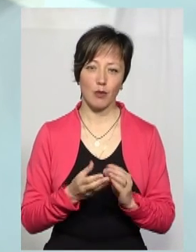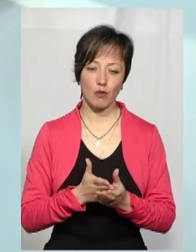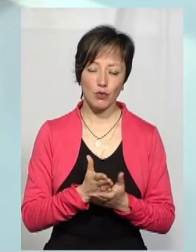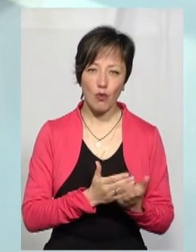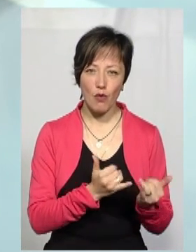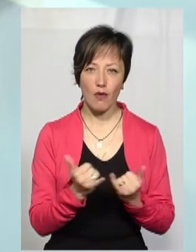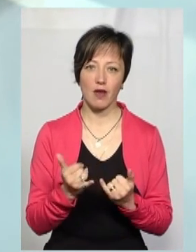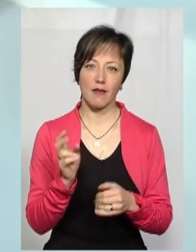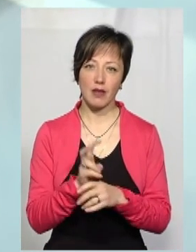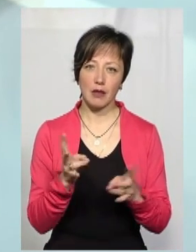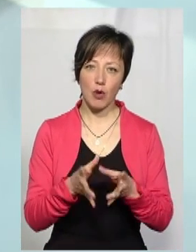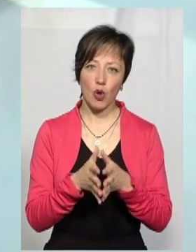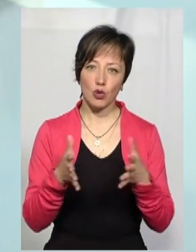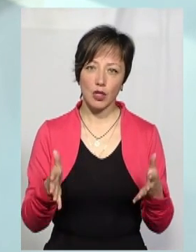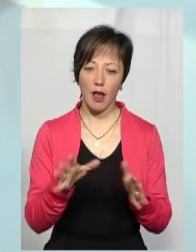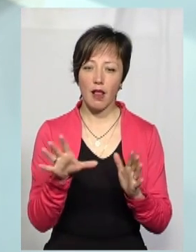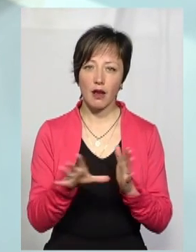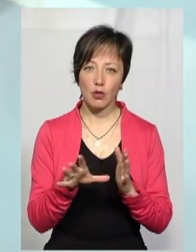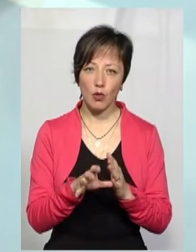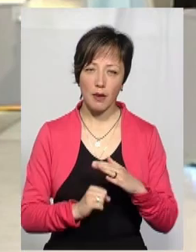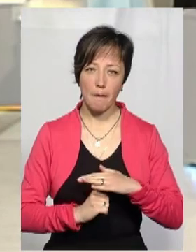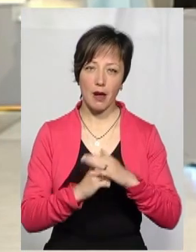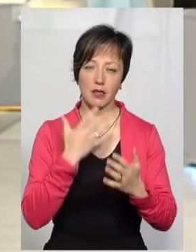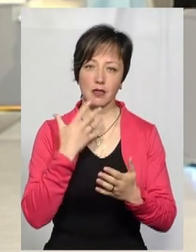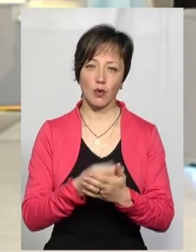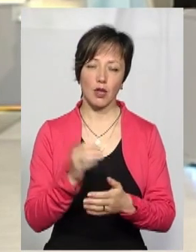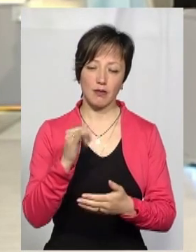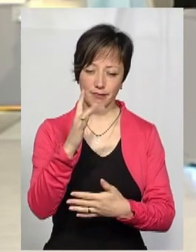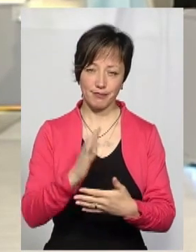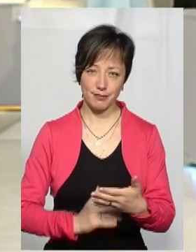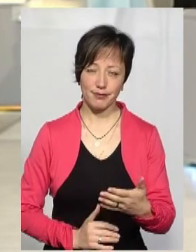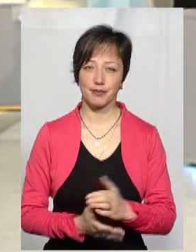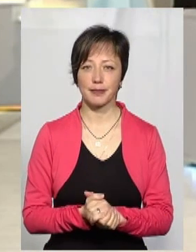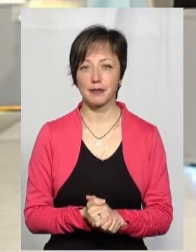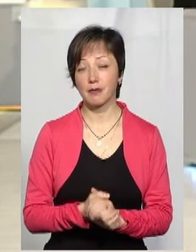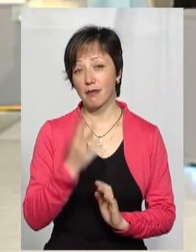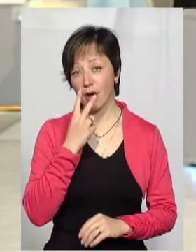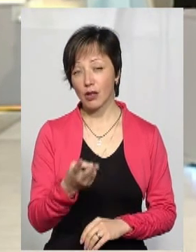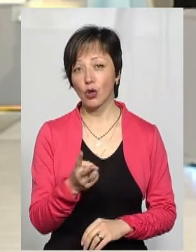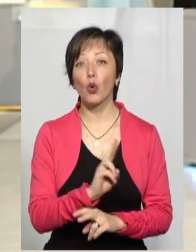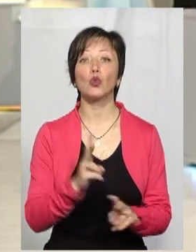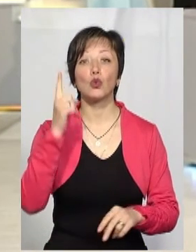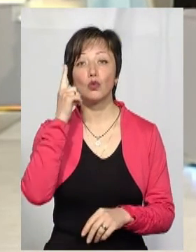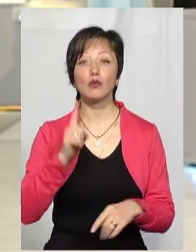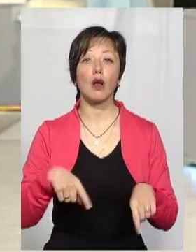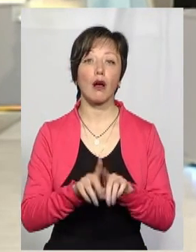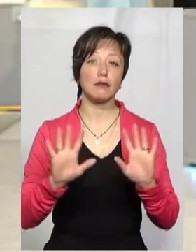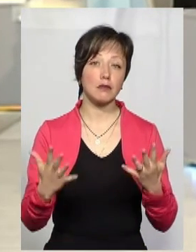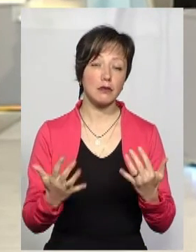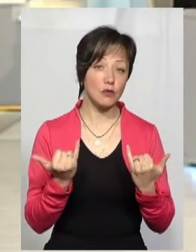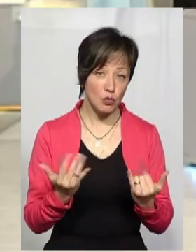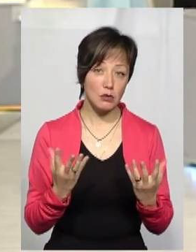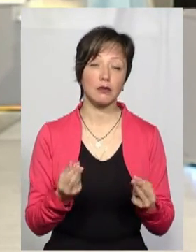відвідуванню. І нам прийдеться розширити і електронні бази свої. Тому що, бачите, от, ну, хто гадав, що таке буде.